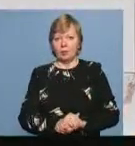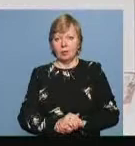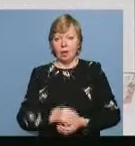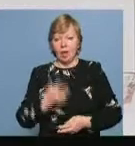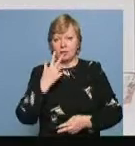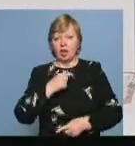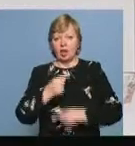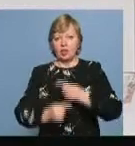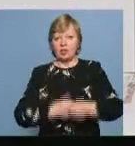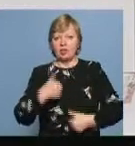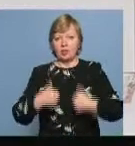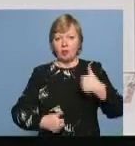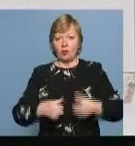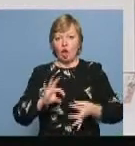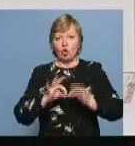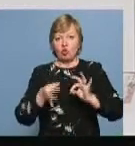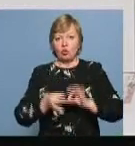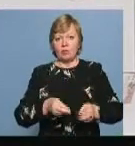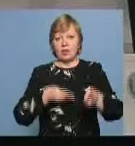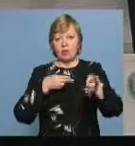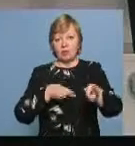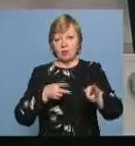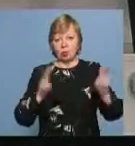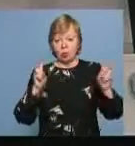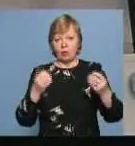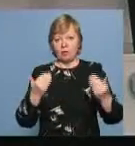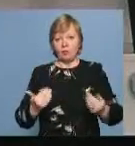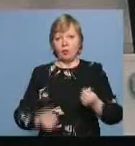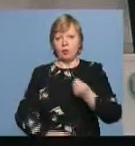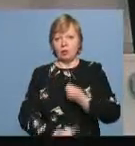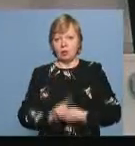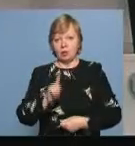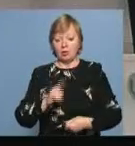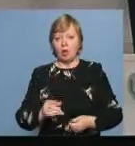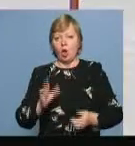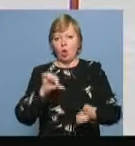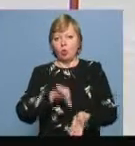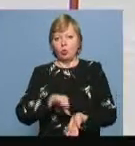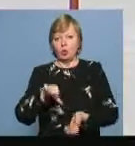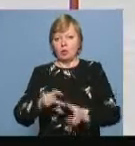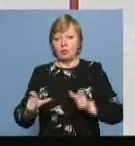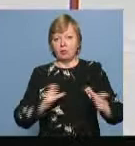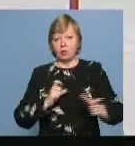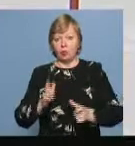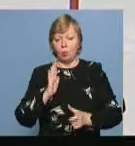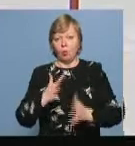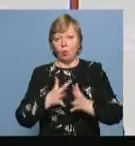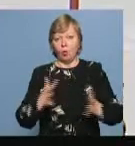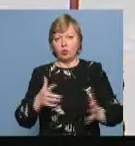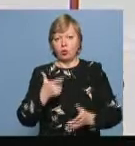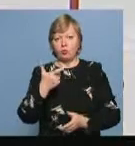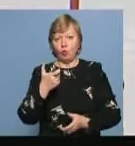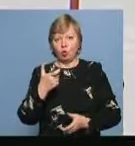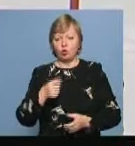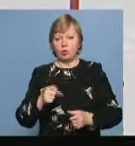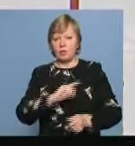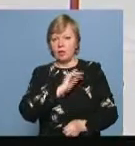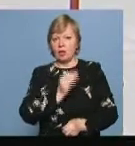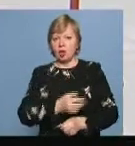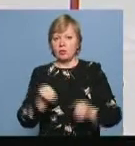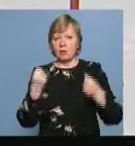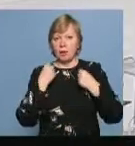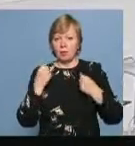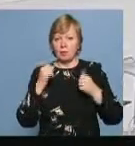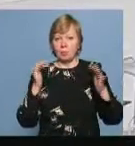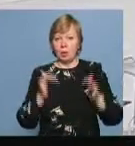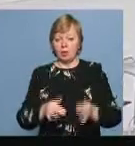Традиционное соревнование «Ижевская винтовка» начинается сегодня. В состязаниях примет участие порядка 200 сильнейших биатлонистов России, среди которых